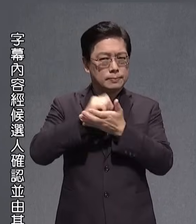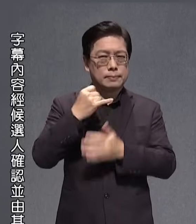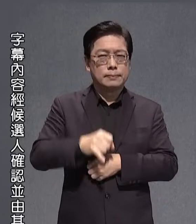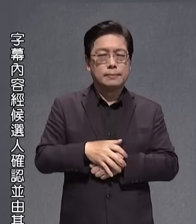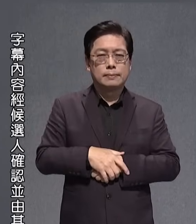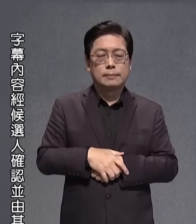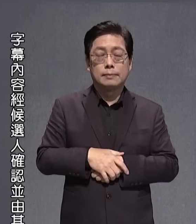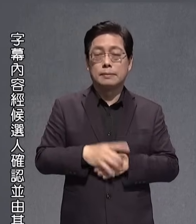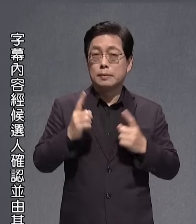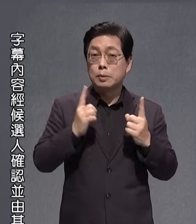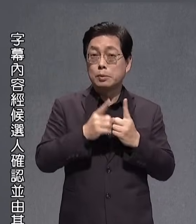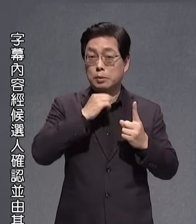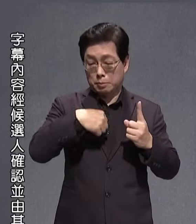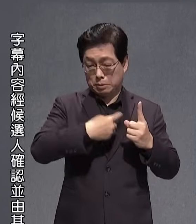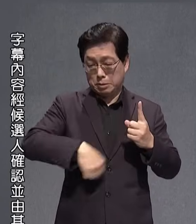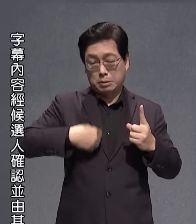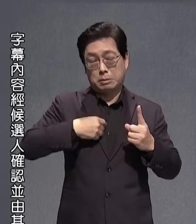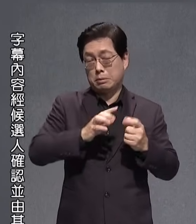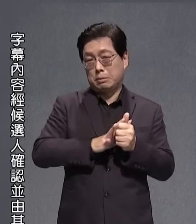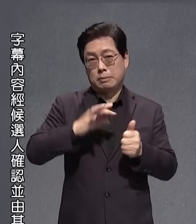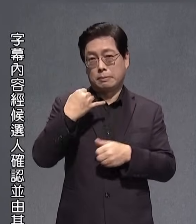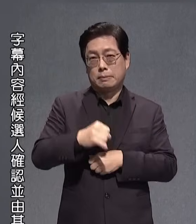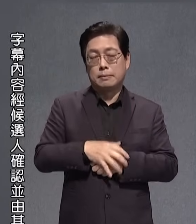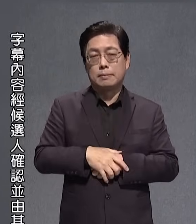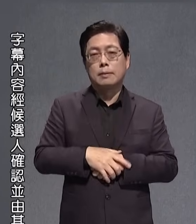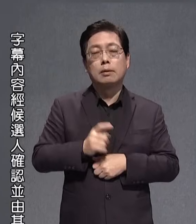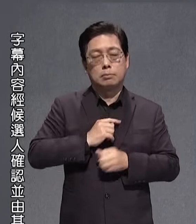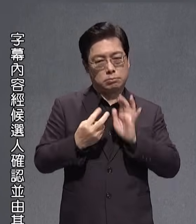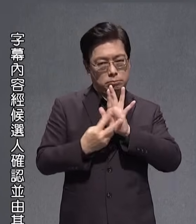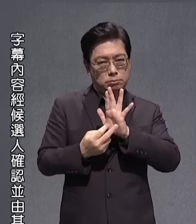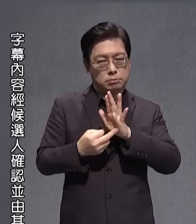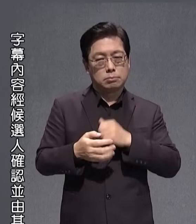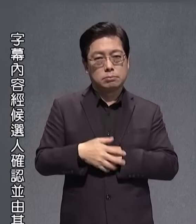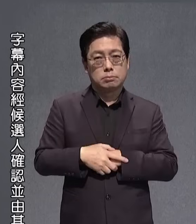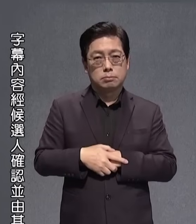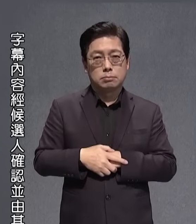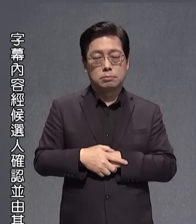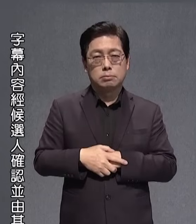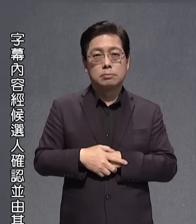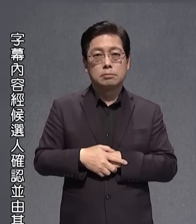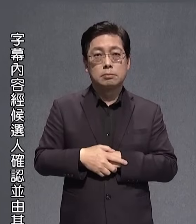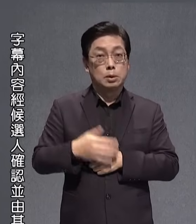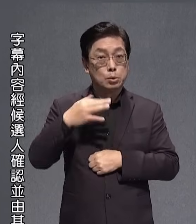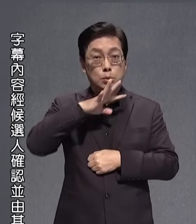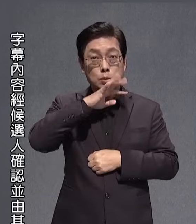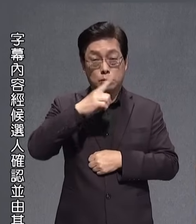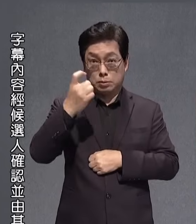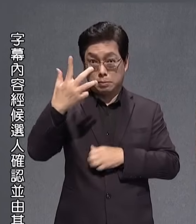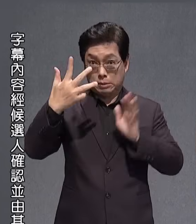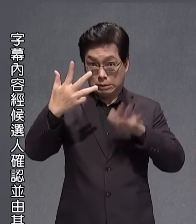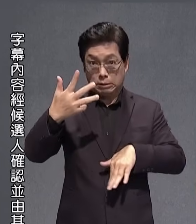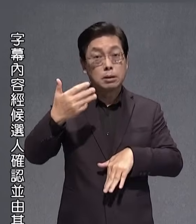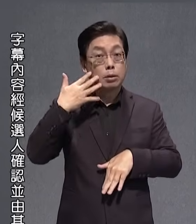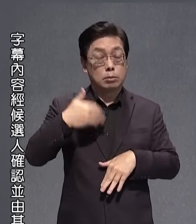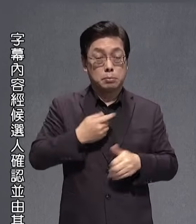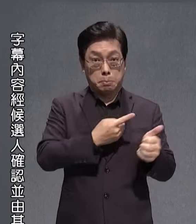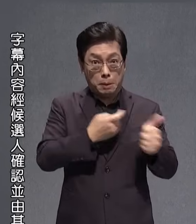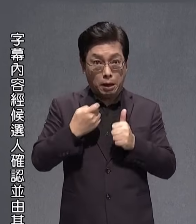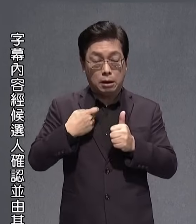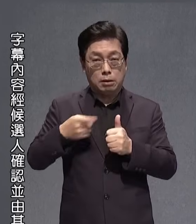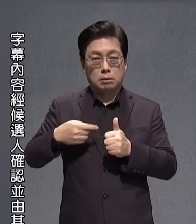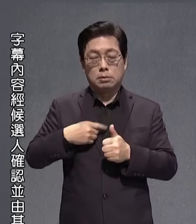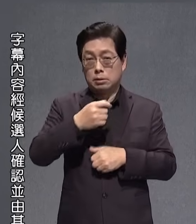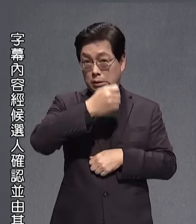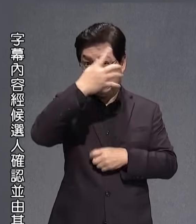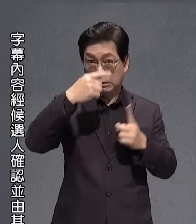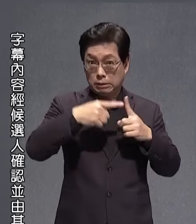对青少年的身心影响较大，所以我主张未满 十八岁，你也甲吸收的，无论是